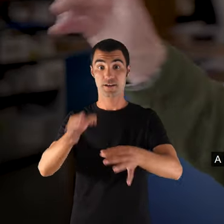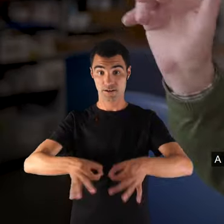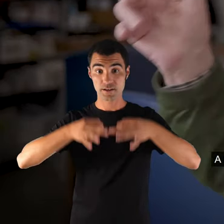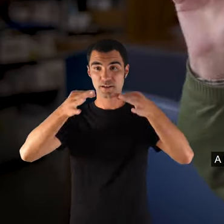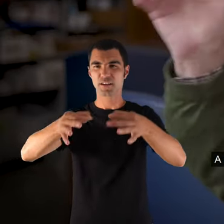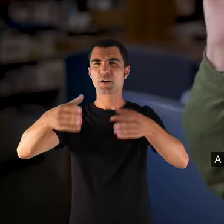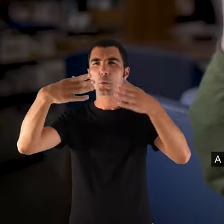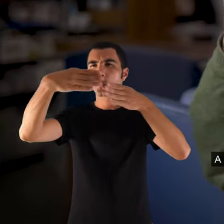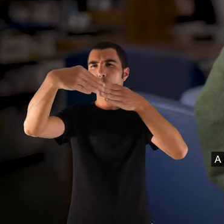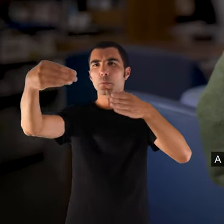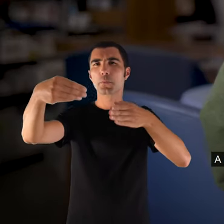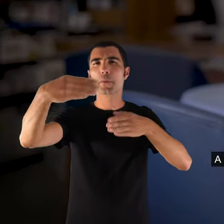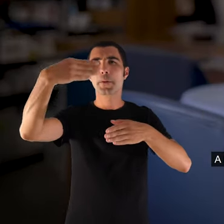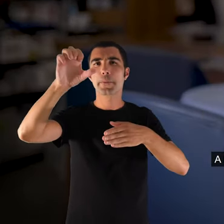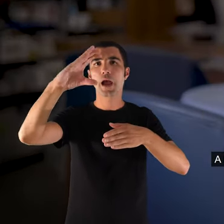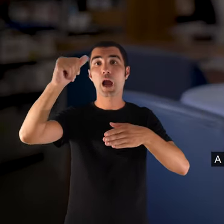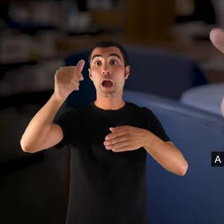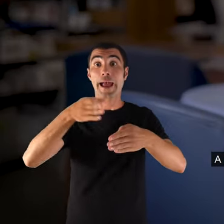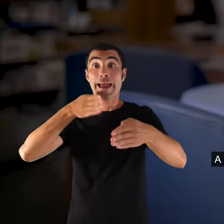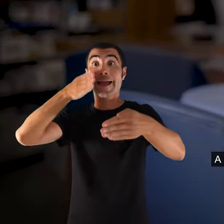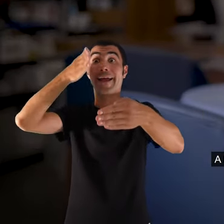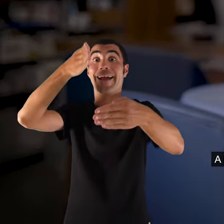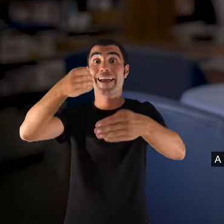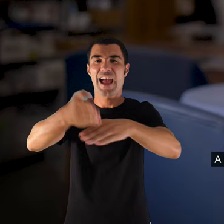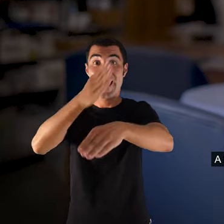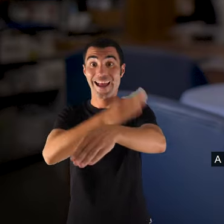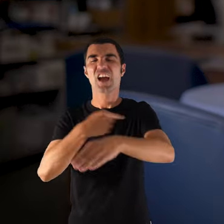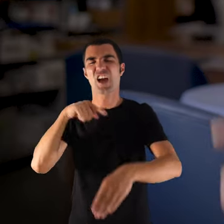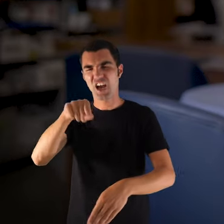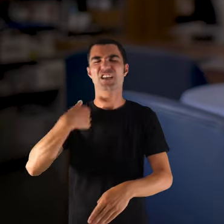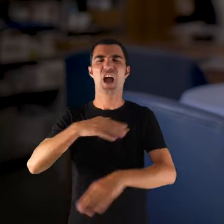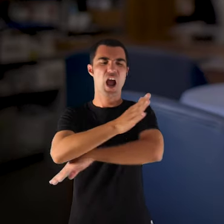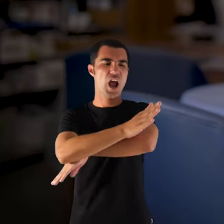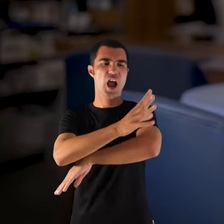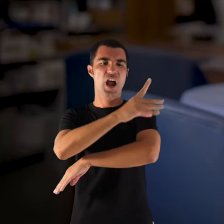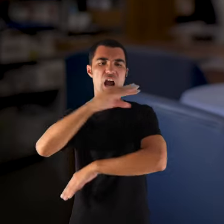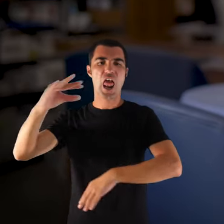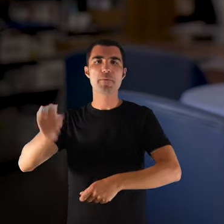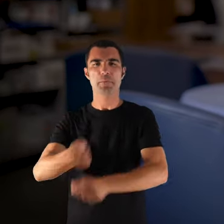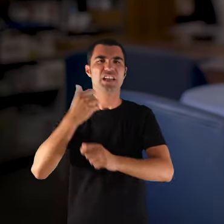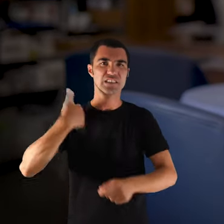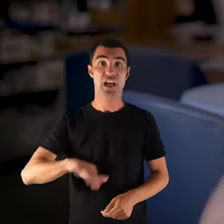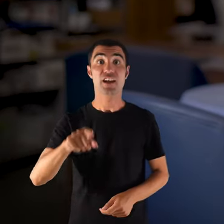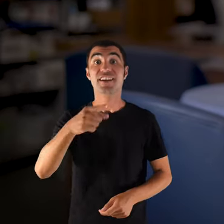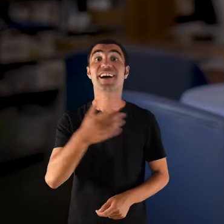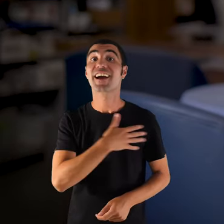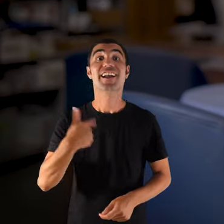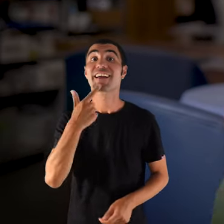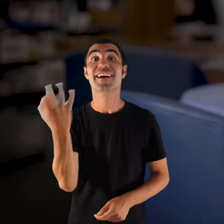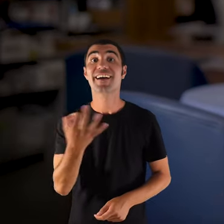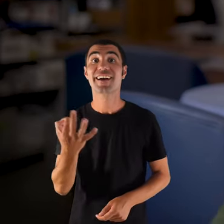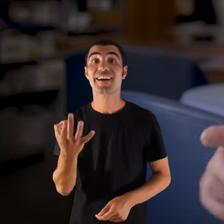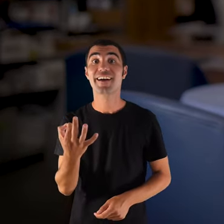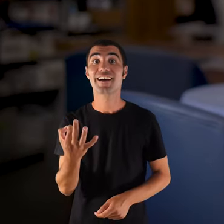punta que li diuen la punta de Beca, jo ja pescava calamars. Saps què vol dir pescar calamars? Que ens ho